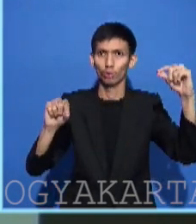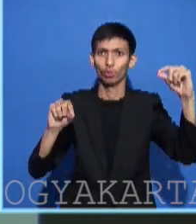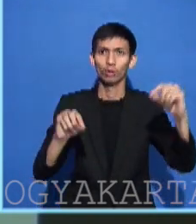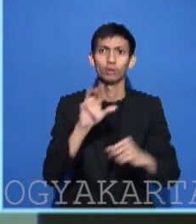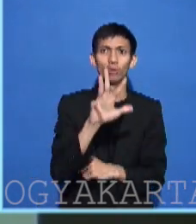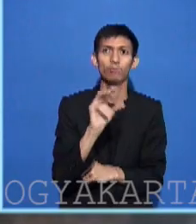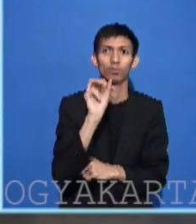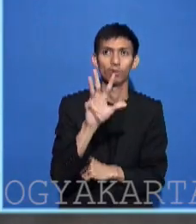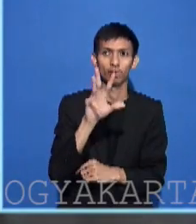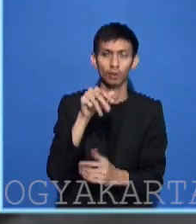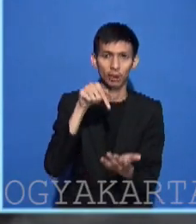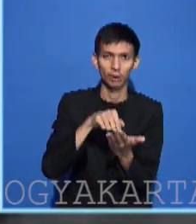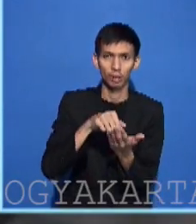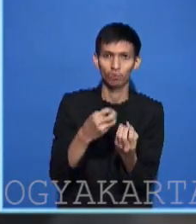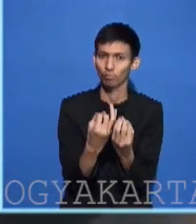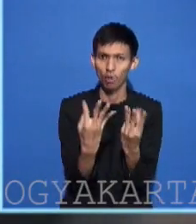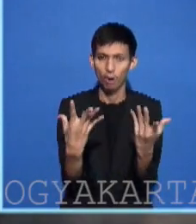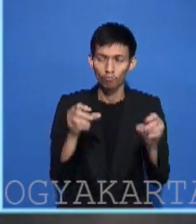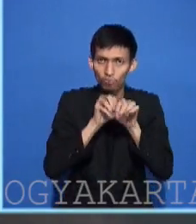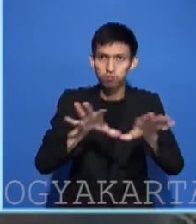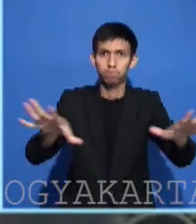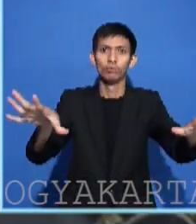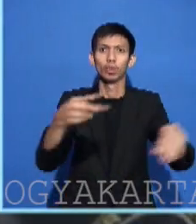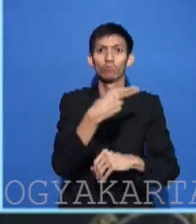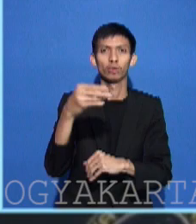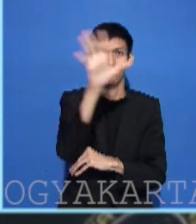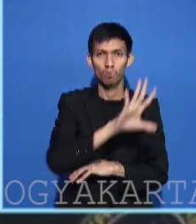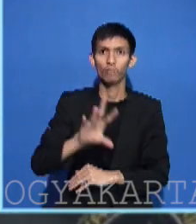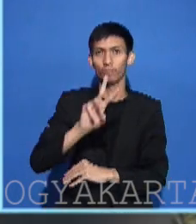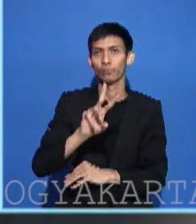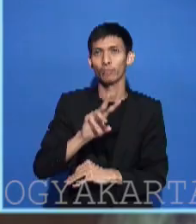99 titik rukyat tersebar di seluruh wilayah Indonesia yang